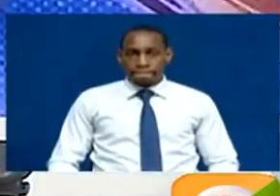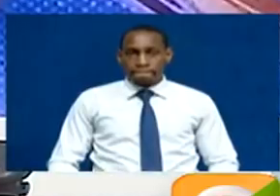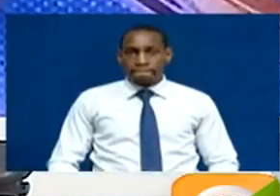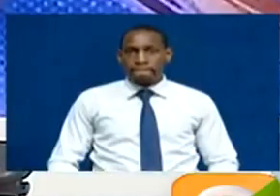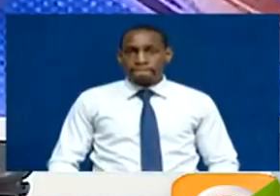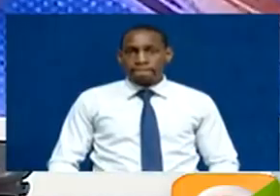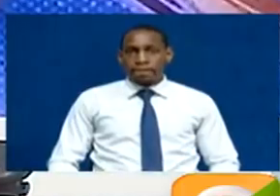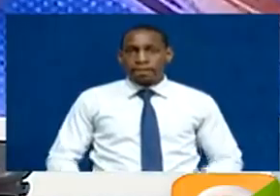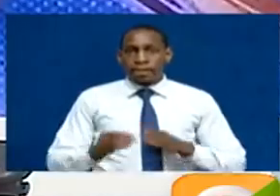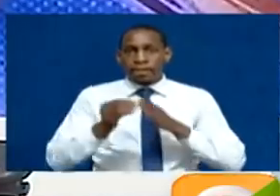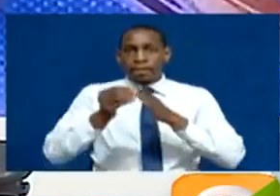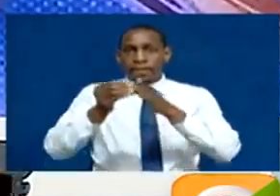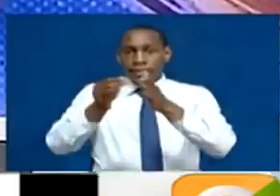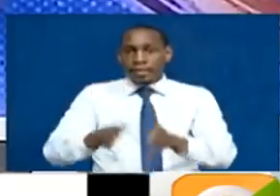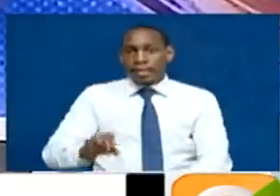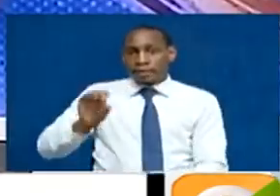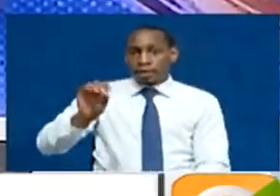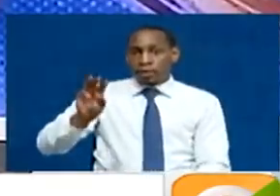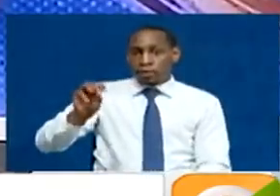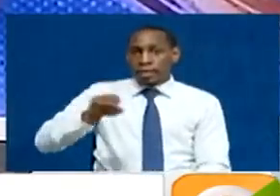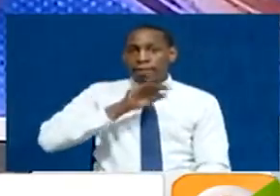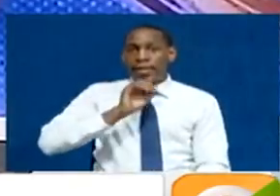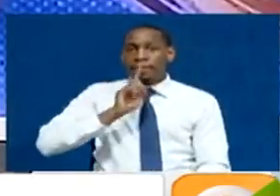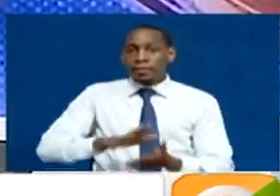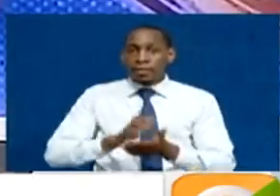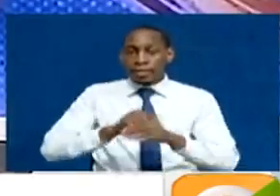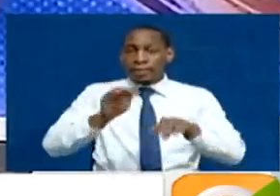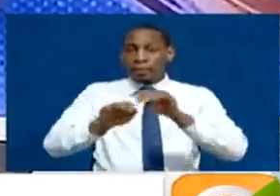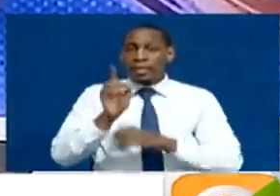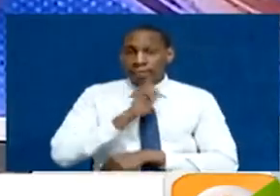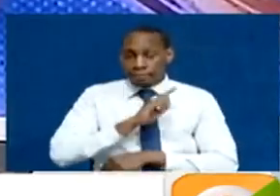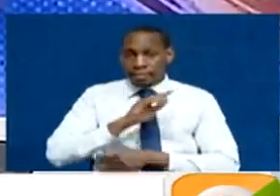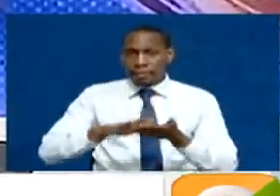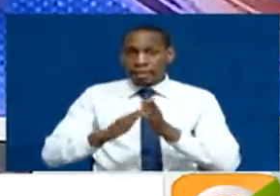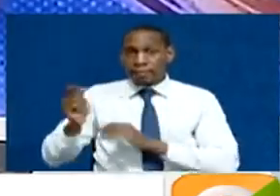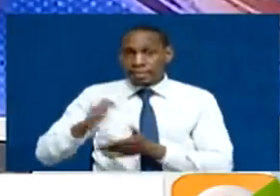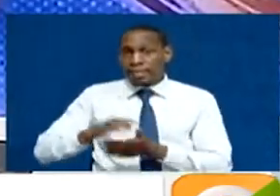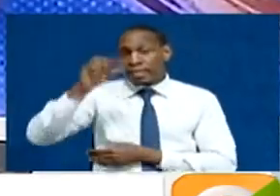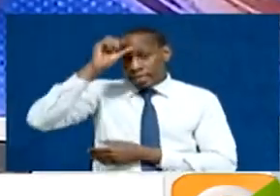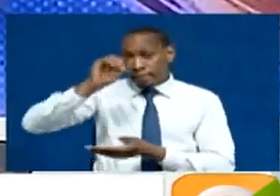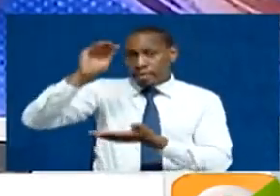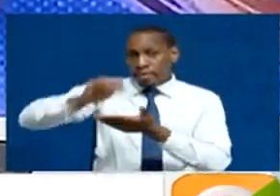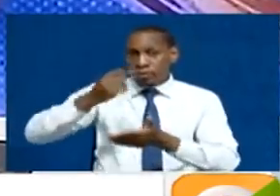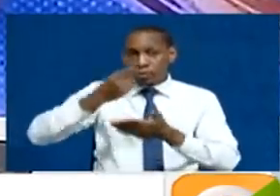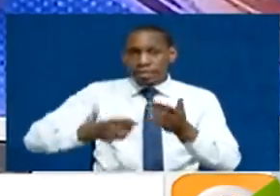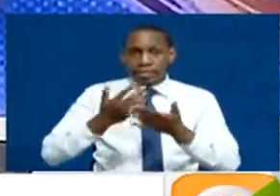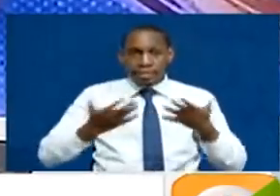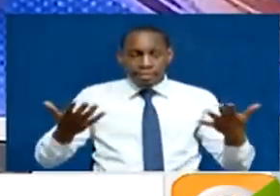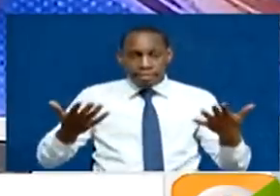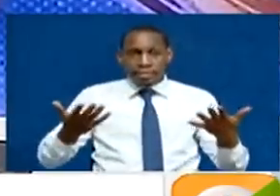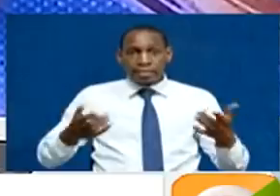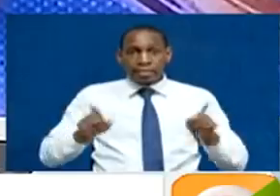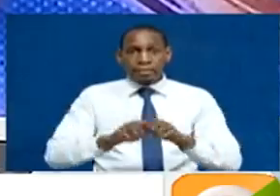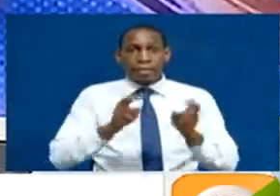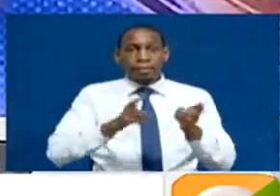Wakati huo huo, kinara wa ODM Raila Odinga amesema iwapo atachaguliwa, serikali yake itapunguza bei ya bidhaa nchini